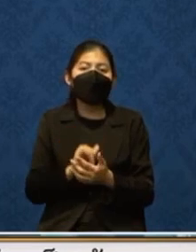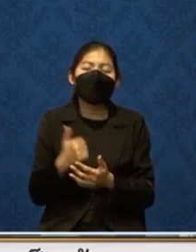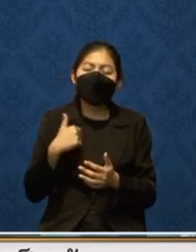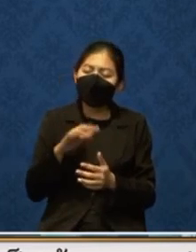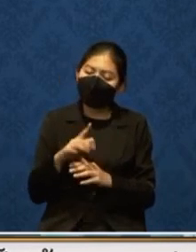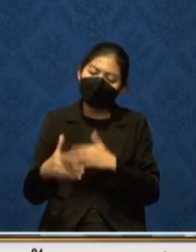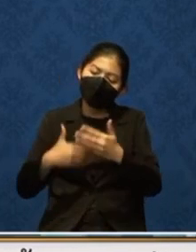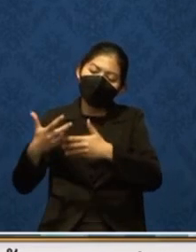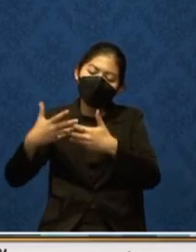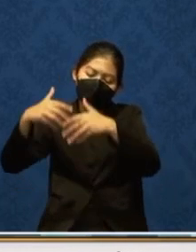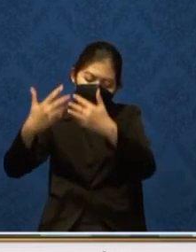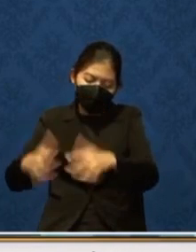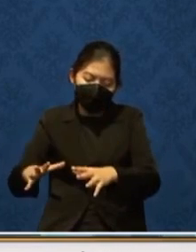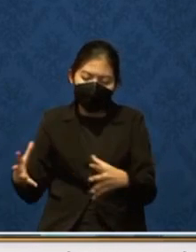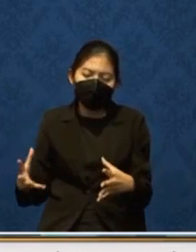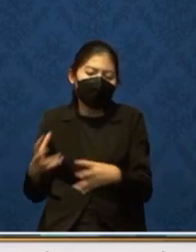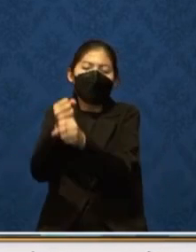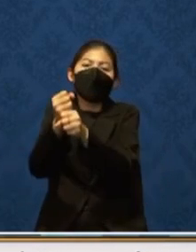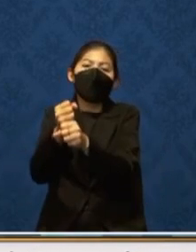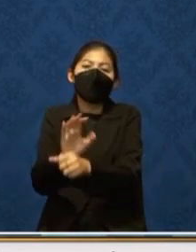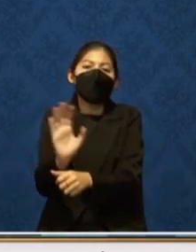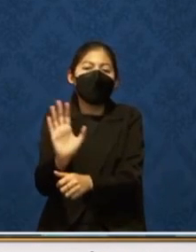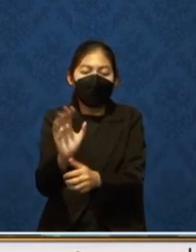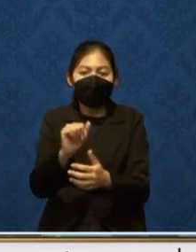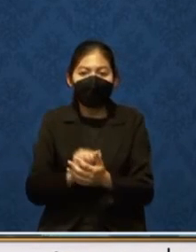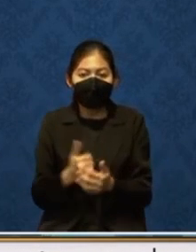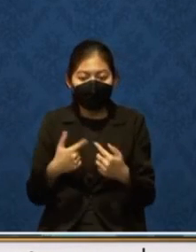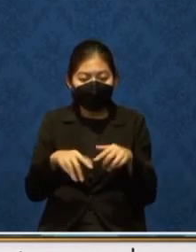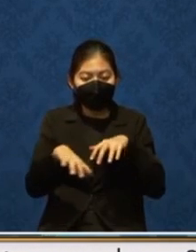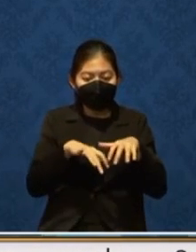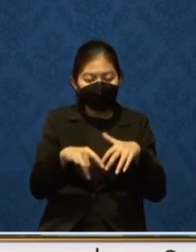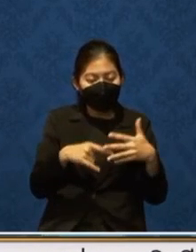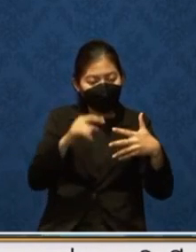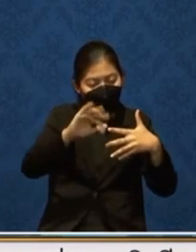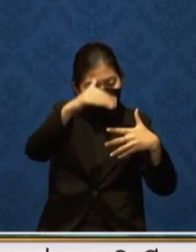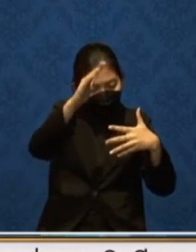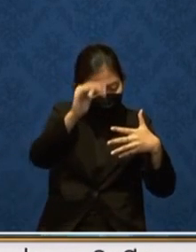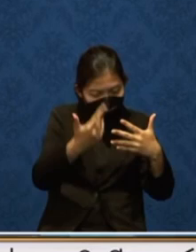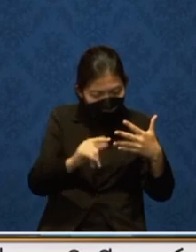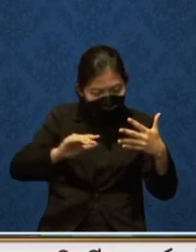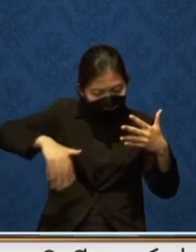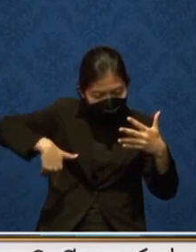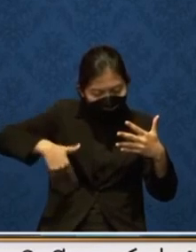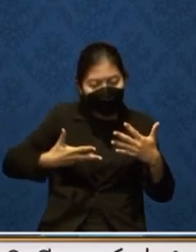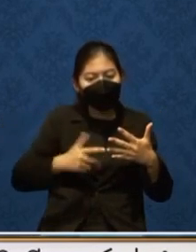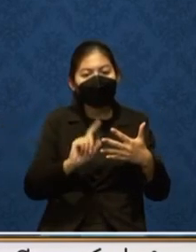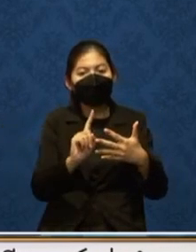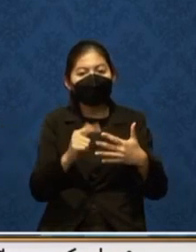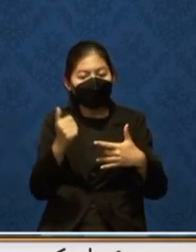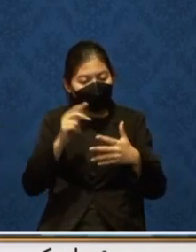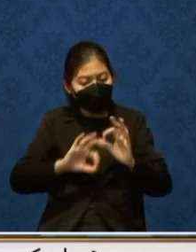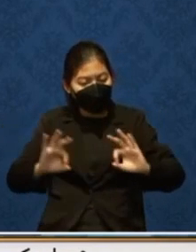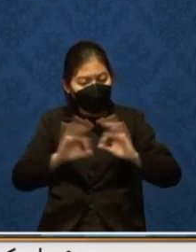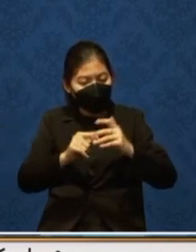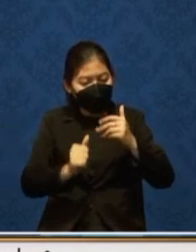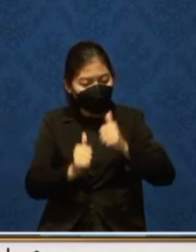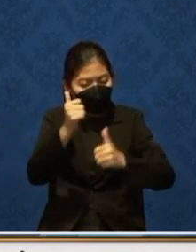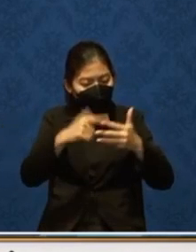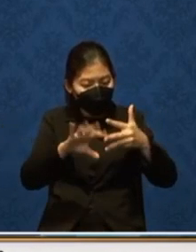เสรแล้พอได้ Optimum Combination ก็ตมีการจัดลดบความสำคัญอะไรจะทำก่อนทำหลัง เลิกขายฝันแบเน้นใหญ่เอ